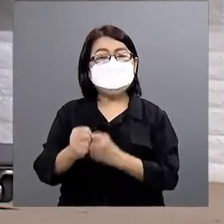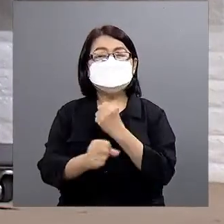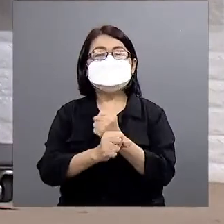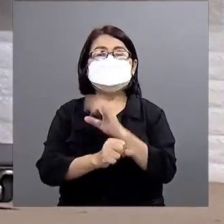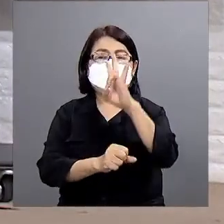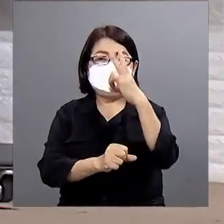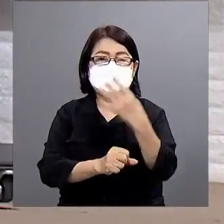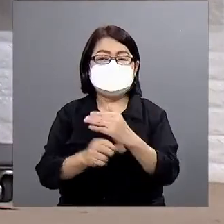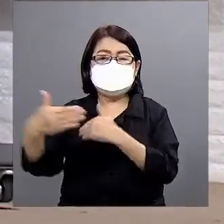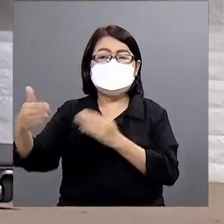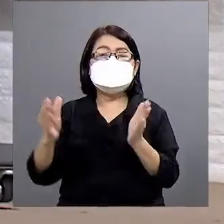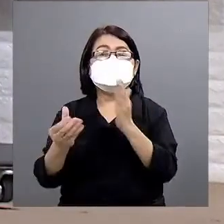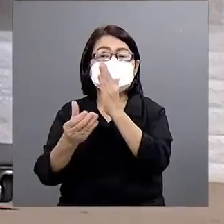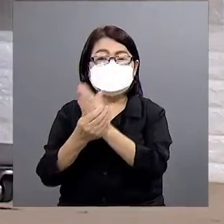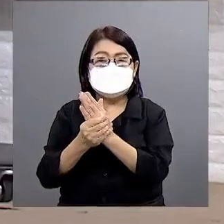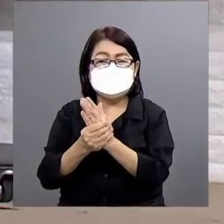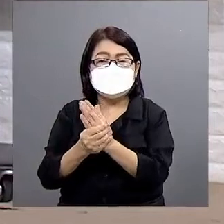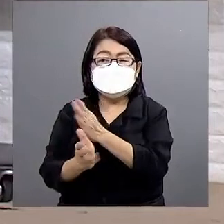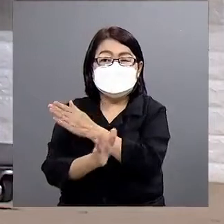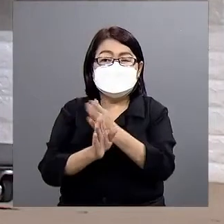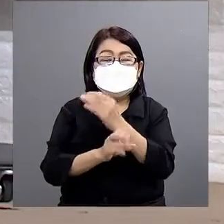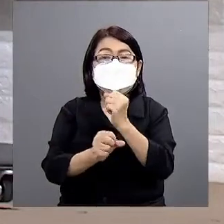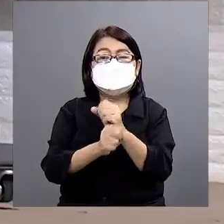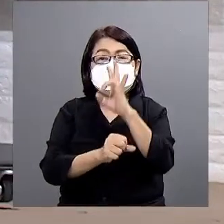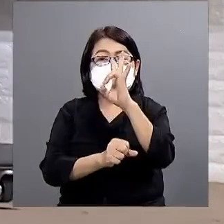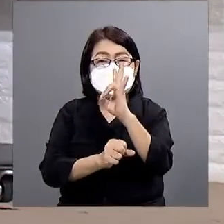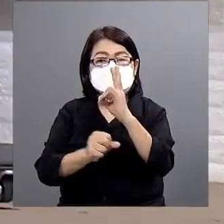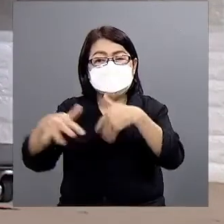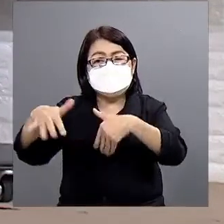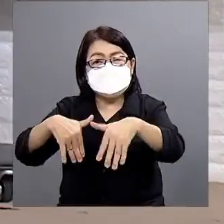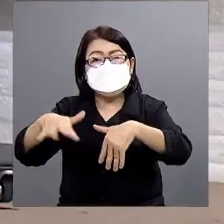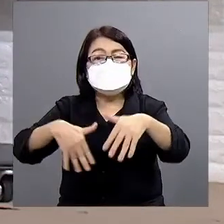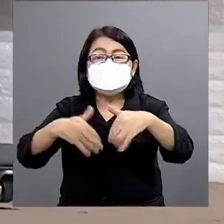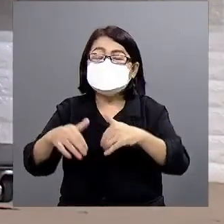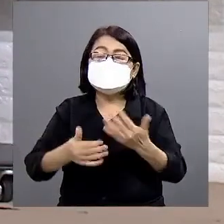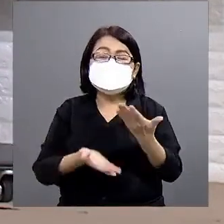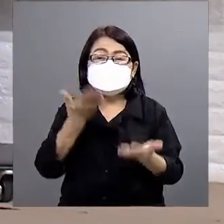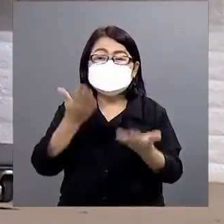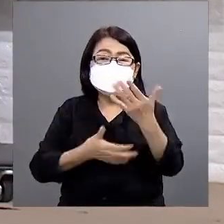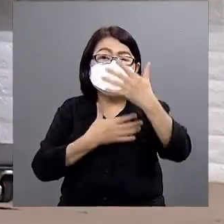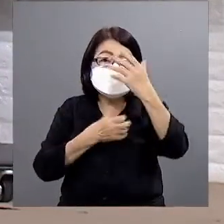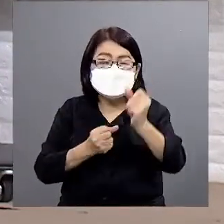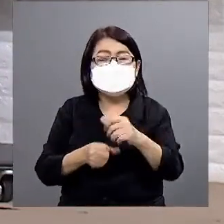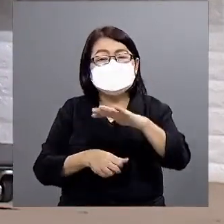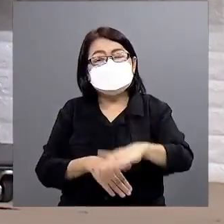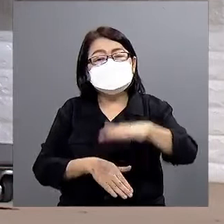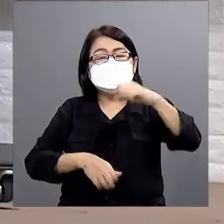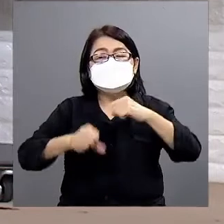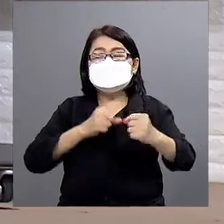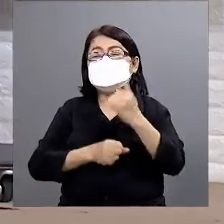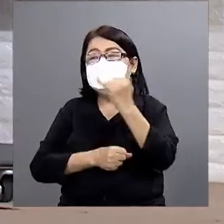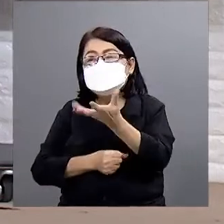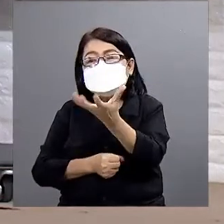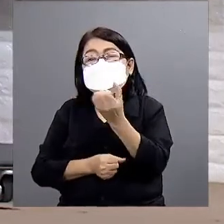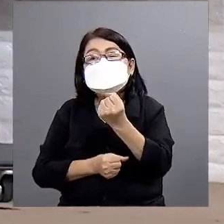างกินนั้นเปิดให้น้องๆเยาวชนและคนที่สนใจเข้าไปหยิบยืมหนังสืออ่านได้แบบไม่คิดค่าใช้จ่ายเลยค่ะแล้วก็เป็นพื้นที่การเรียนรู้ส